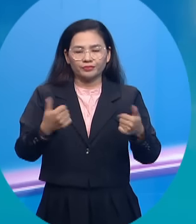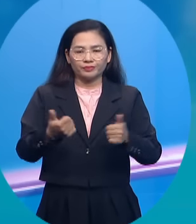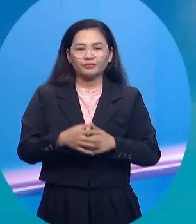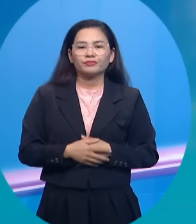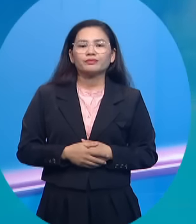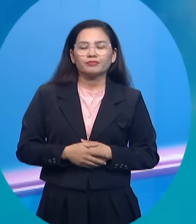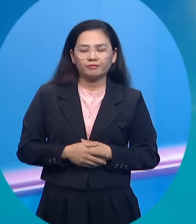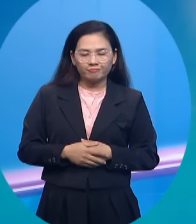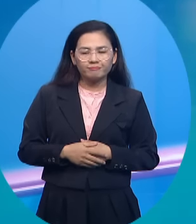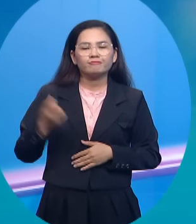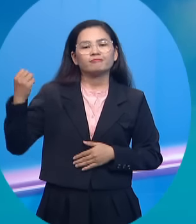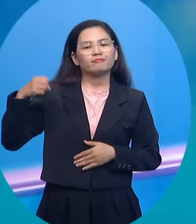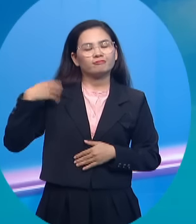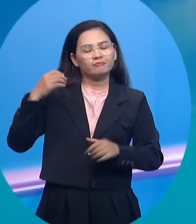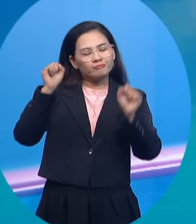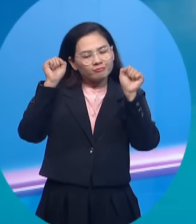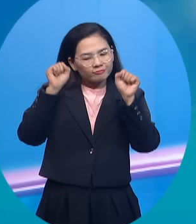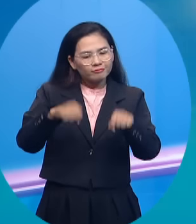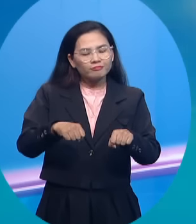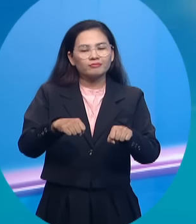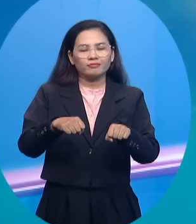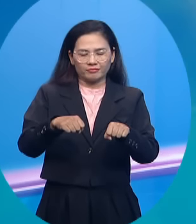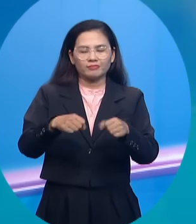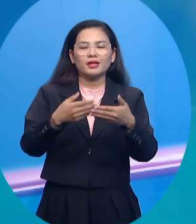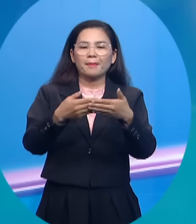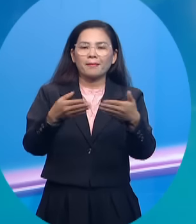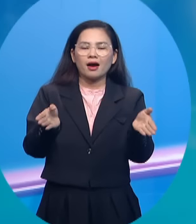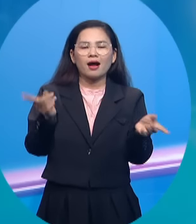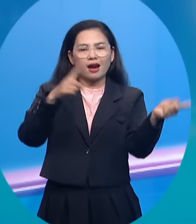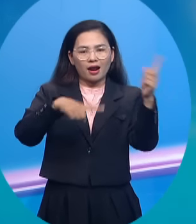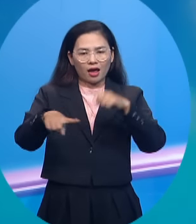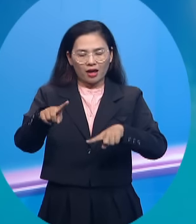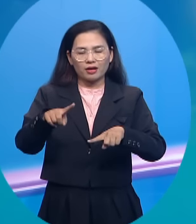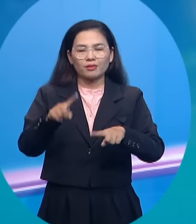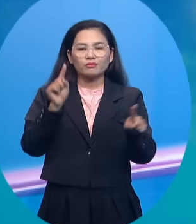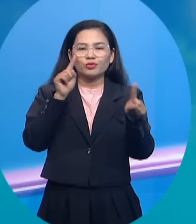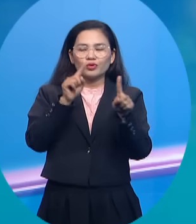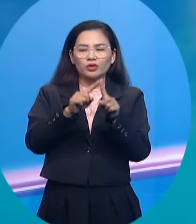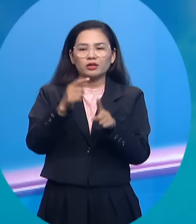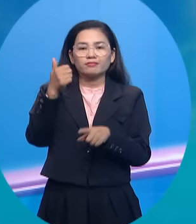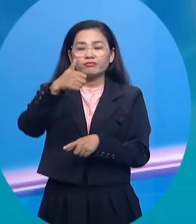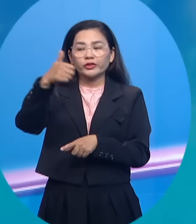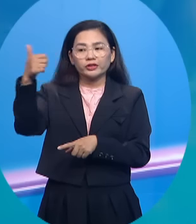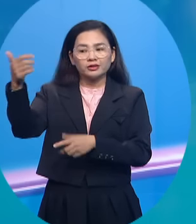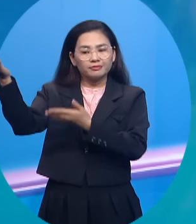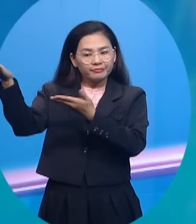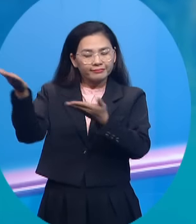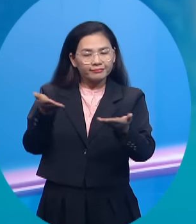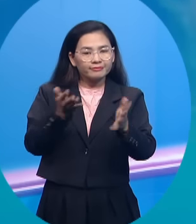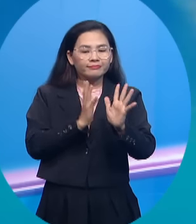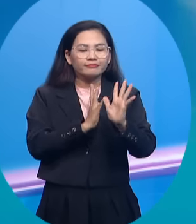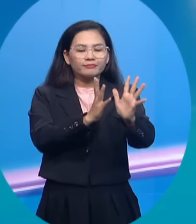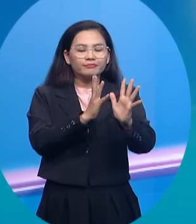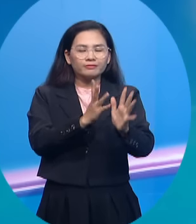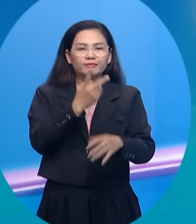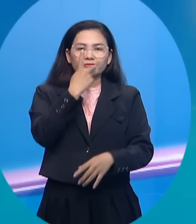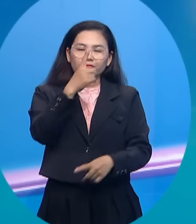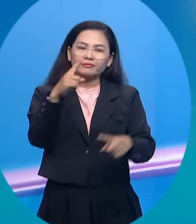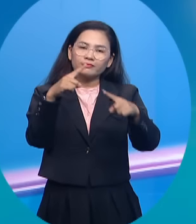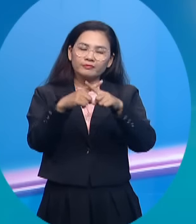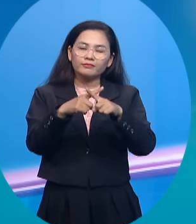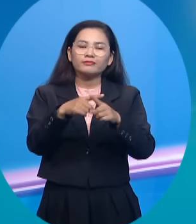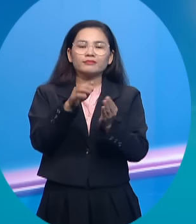Phạm Minh Chính nhất trí mở cửa trở lại Lăng Chủ tịch Hồ Chí Minh, đón đồng bào và khách quốc tế vào viếng Chủ tịch Hồ Chí Minh từ ngày hôm nay 13 tháng 8